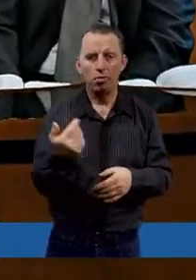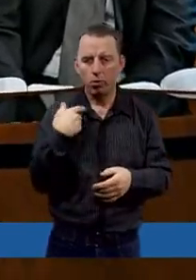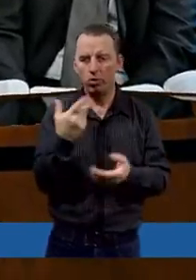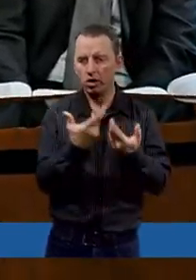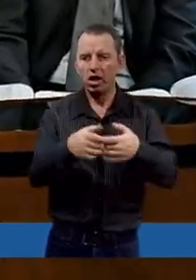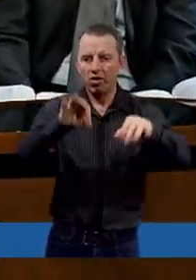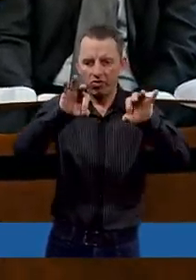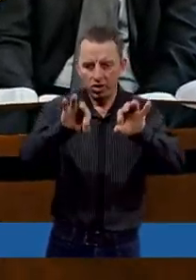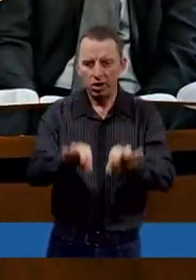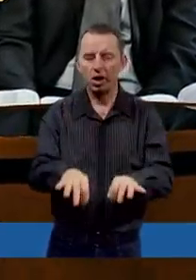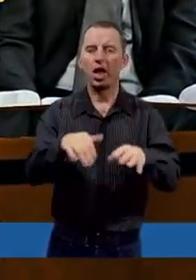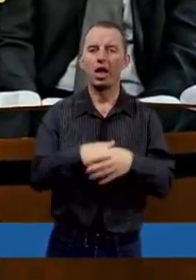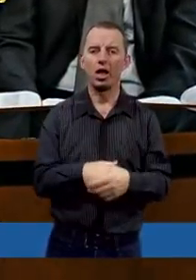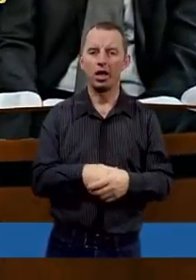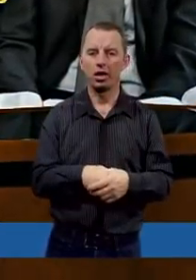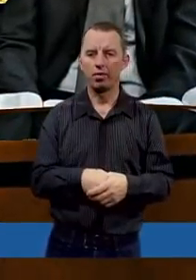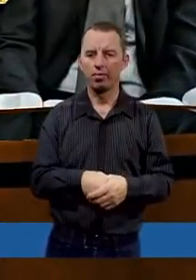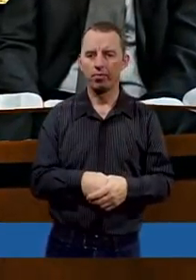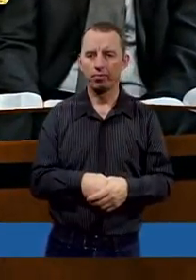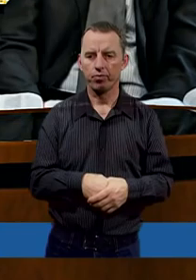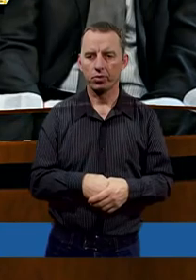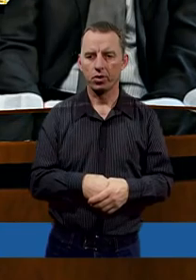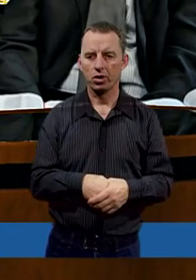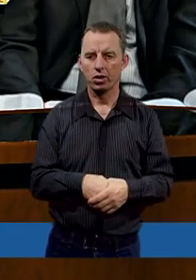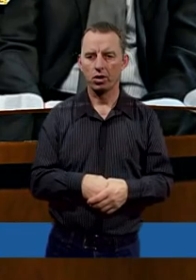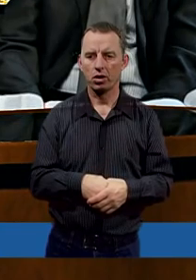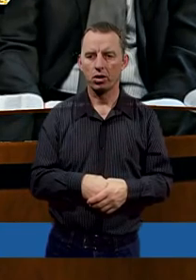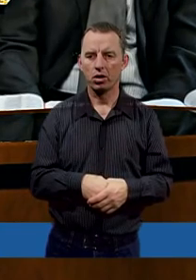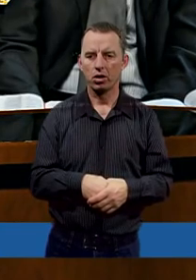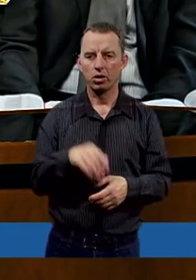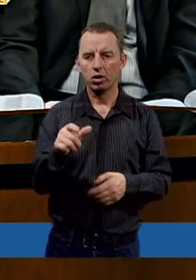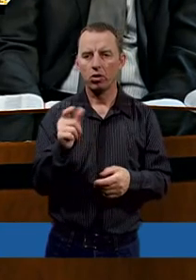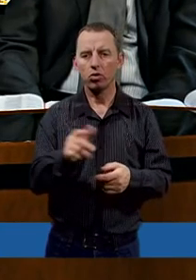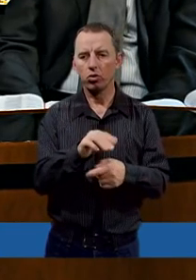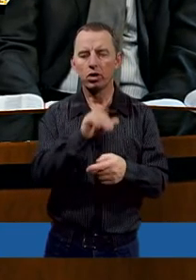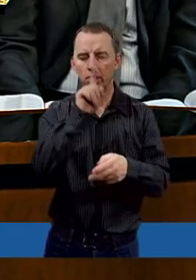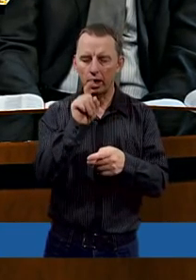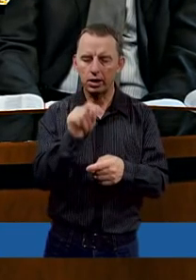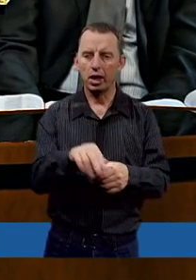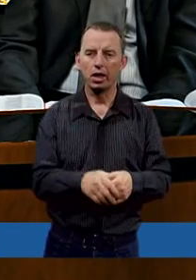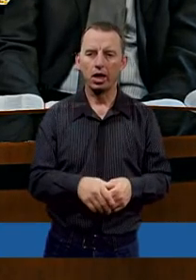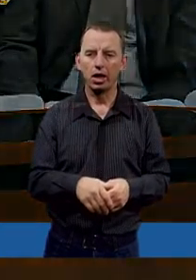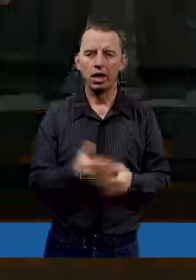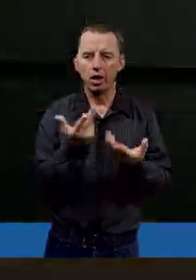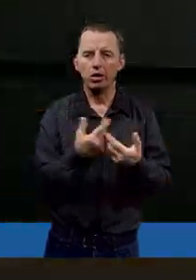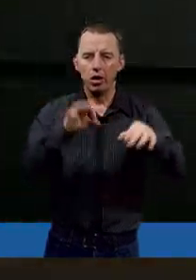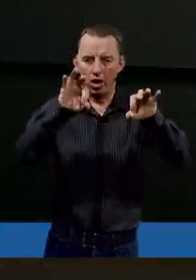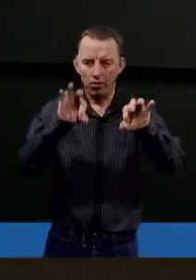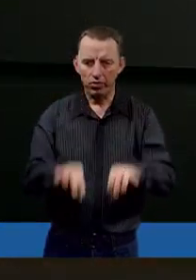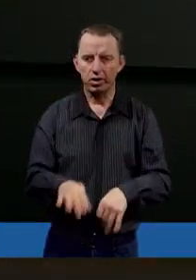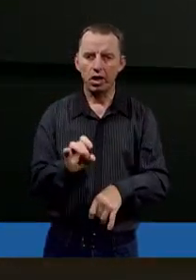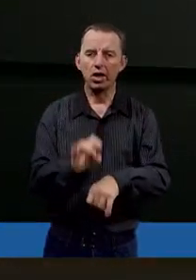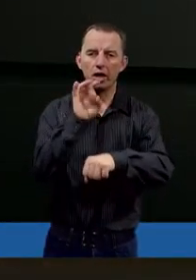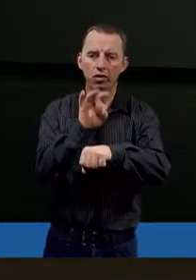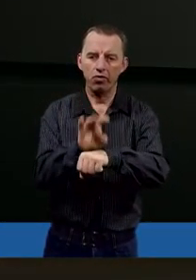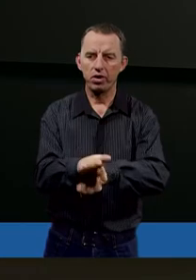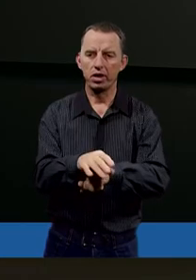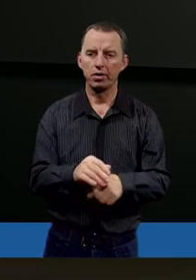niewinne? Więc teraz poruszamy takie zagadnienie niewinnej krwi.